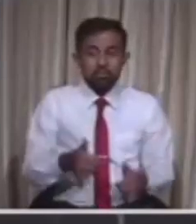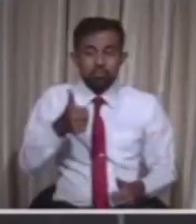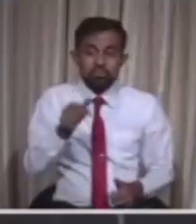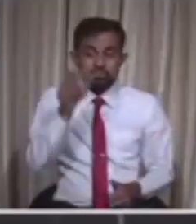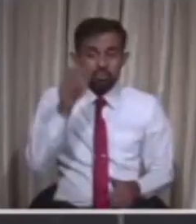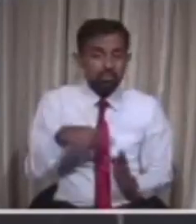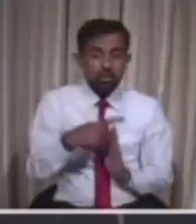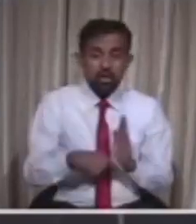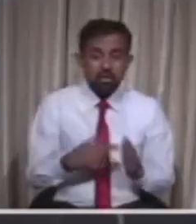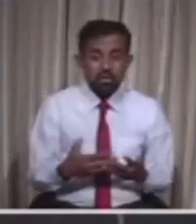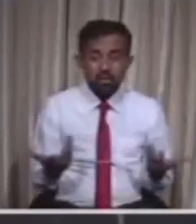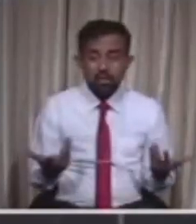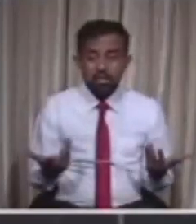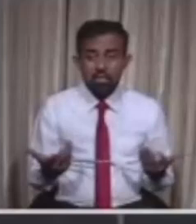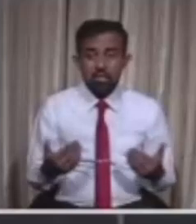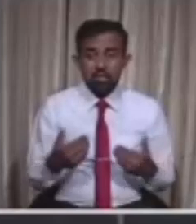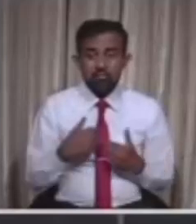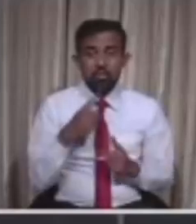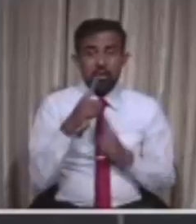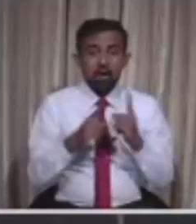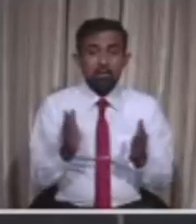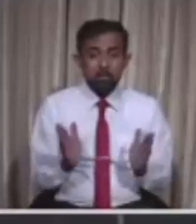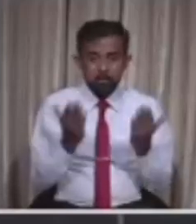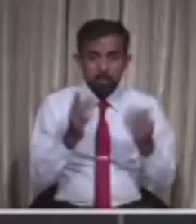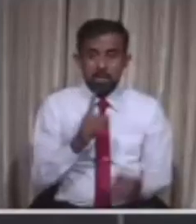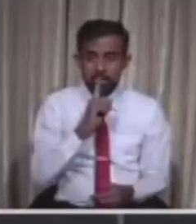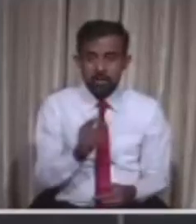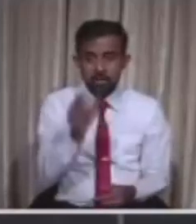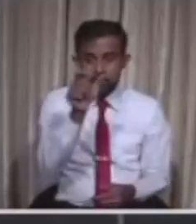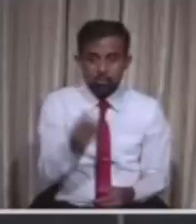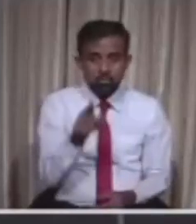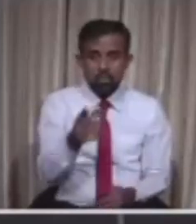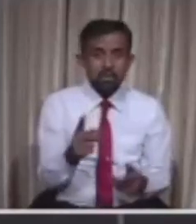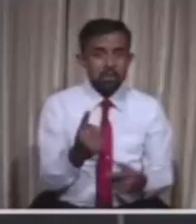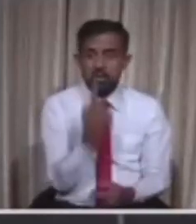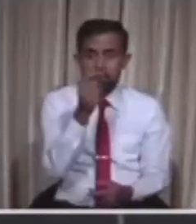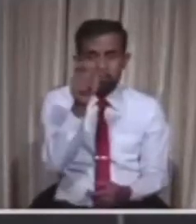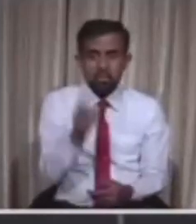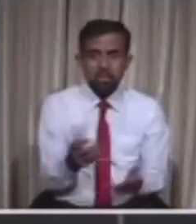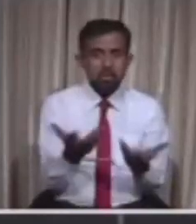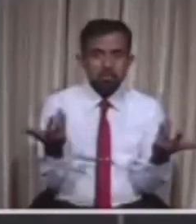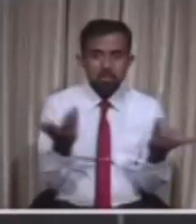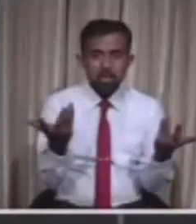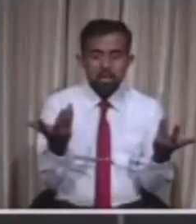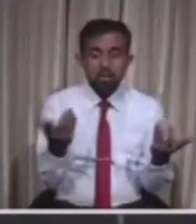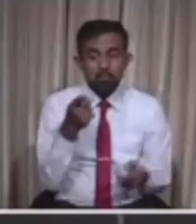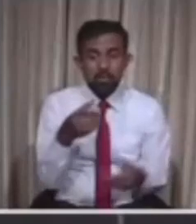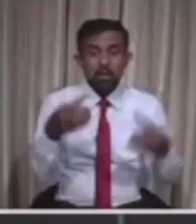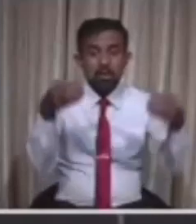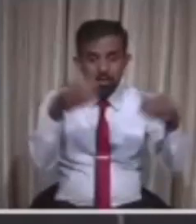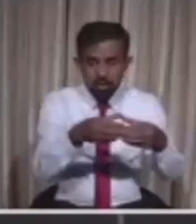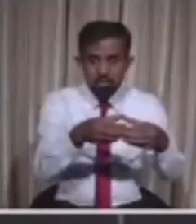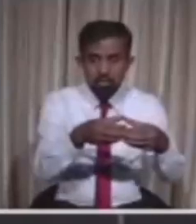රටේ නැහැ. මං මේ කතාව පටන් ගන්නකොට කිව්වේ කෙනෙක්ට මේක කරන්න බෑ. මේකට කණ්ඩායමක් වැඩපිළිවෙලක්